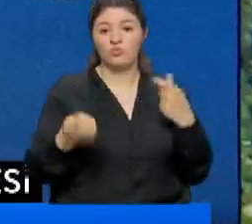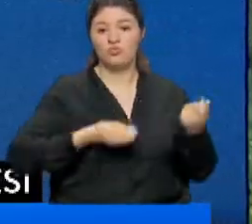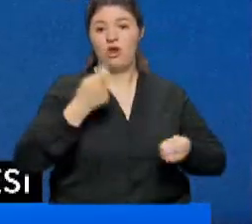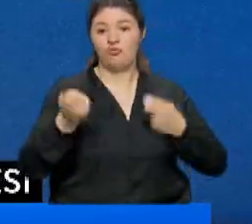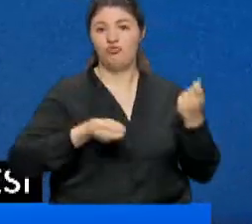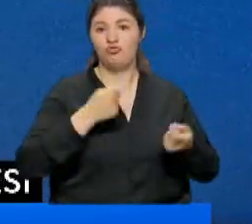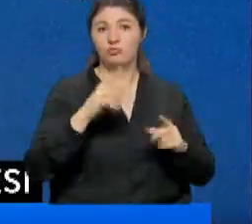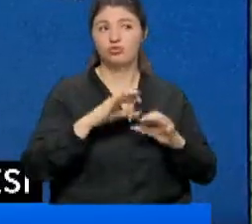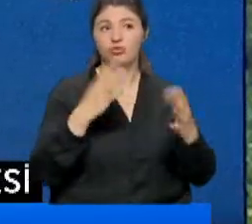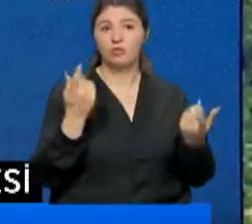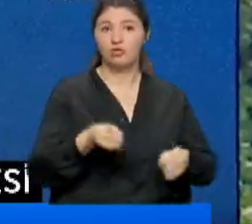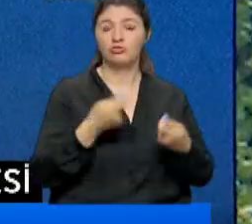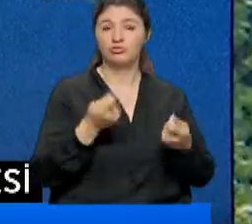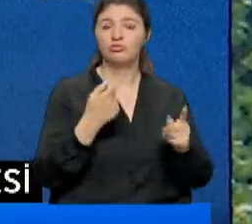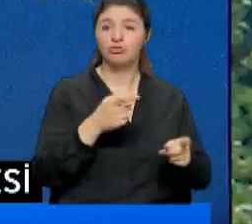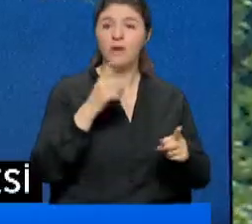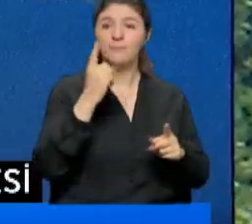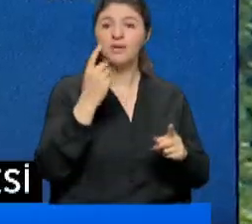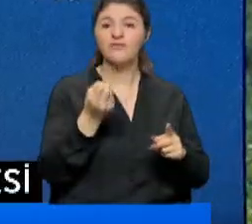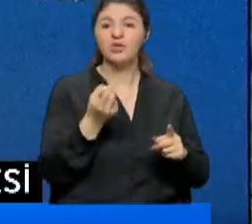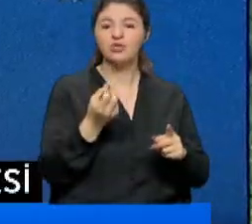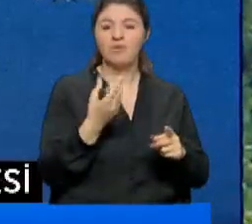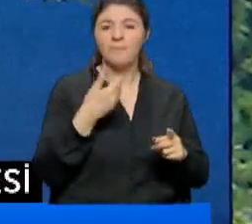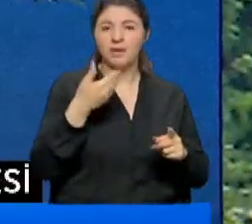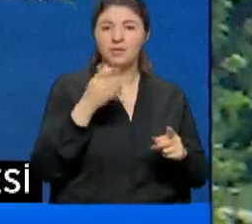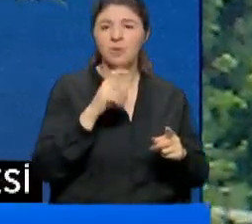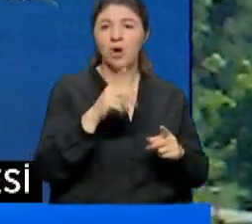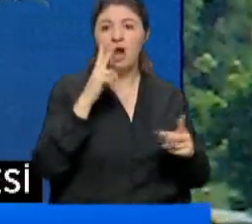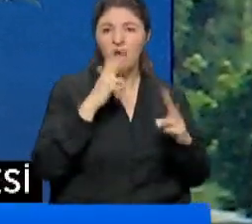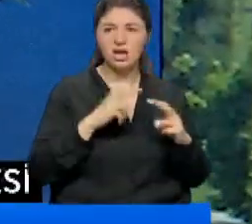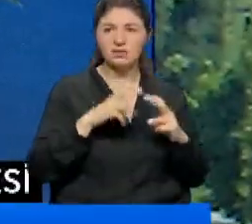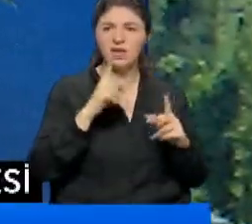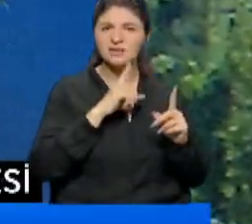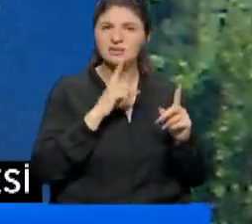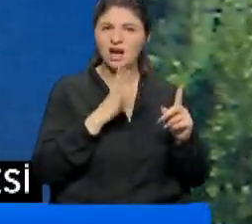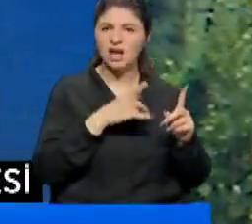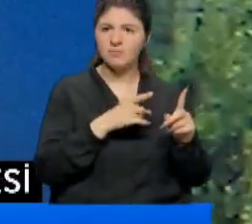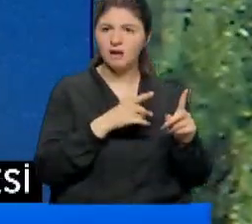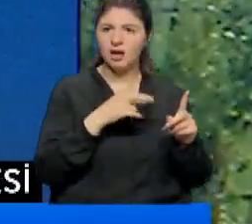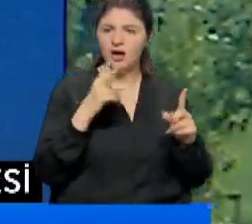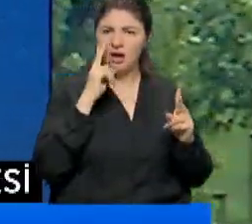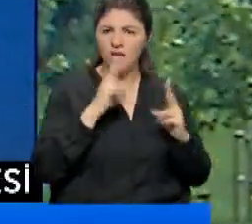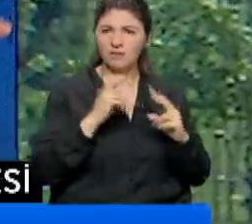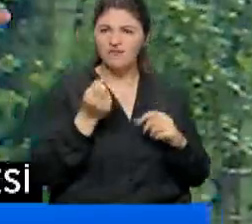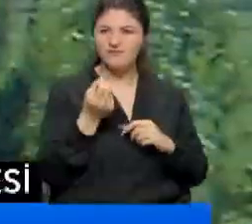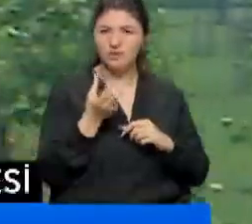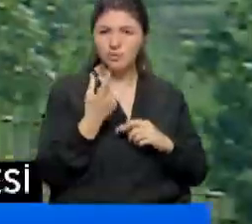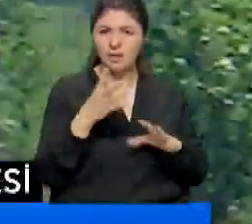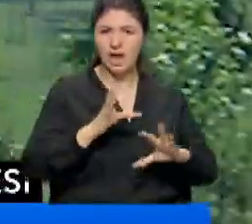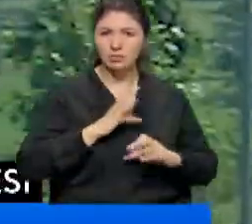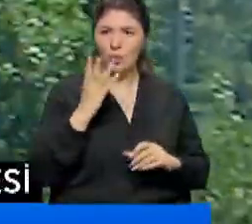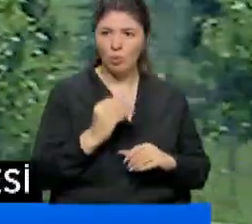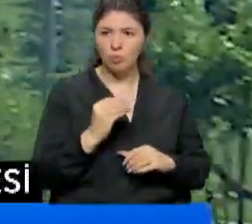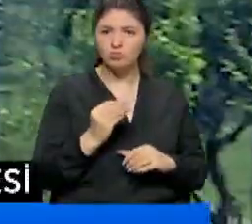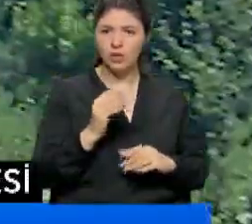ulaşıyor bunu çözmeye çalışıyor Bir virüsten bahsediyordu o araştırma İngilizlerin galiba ve araştırmasını virüslerinde bir